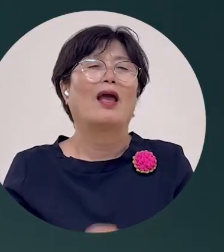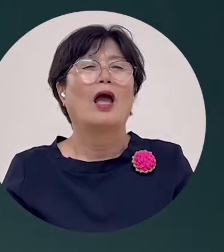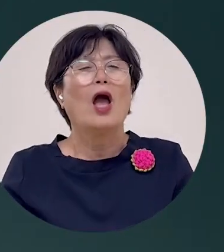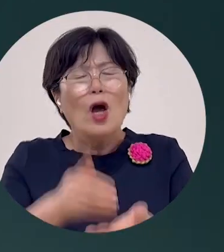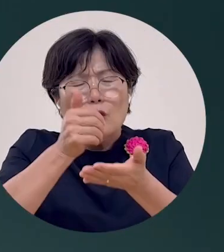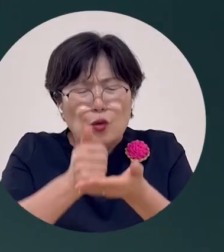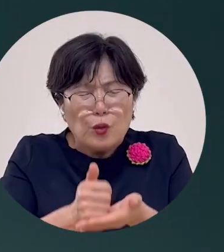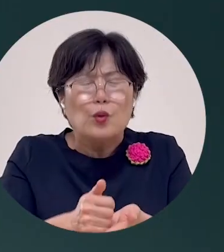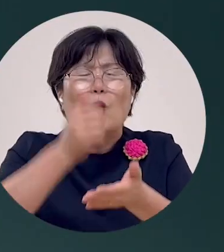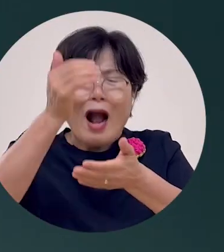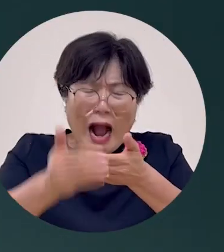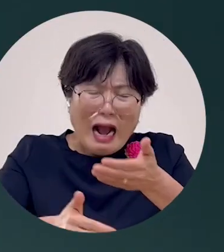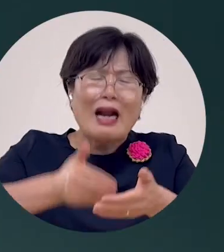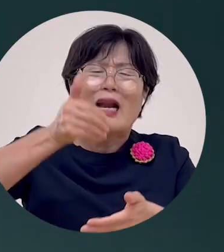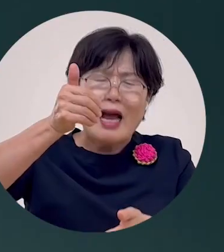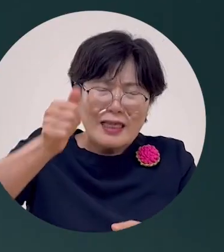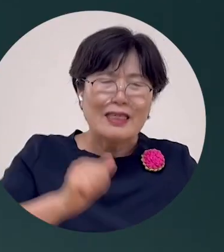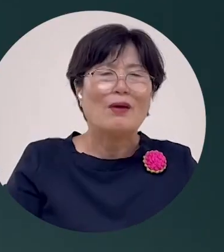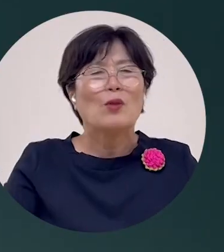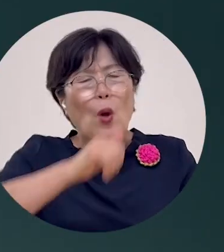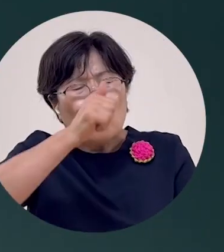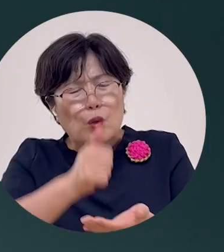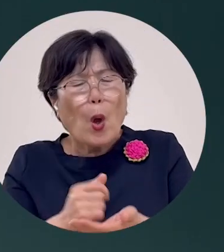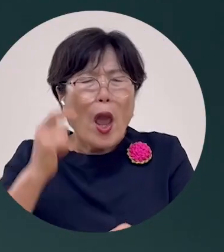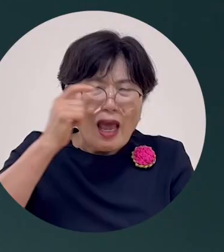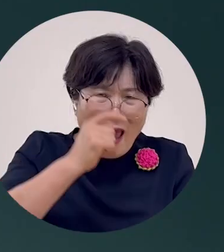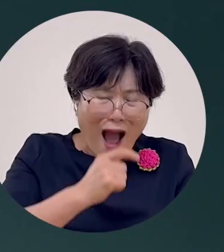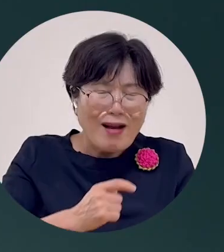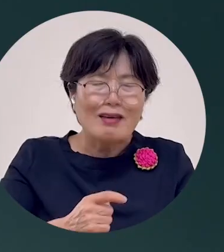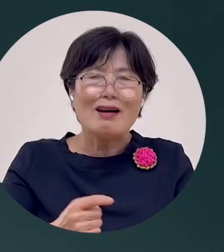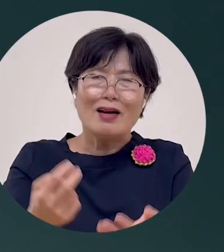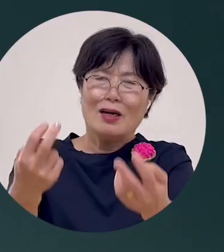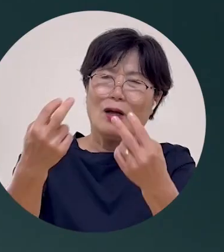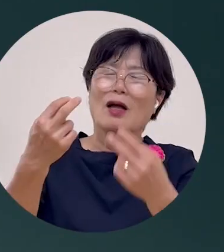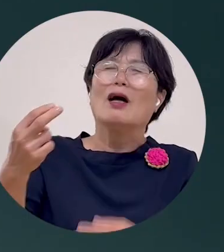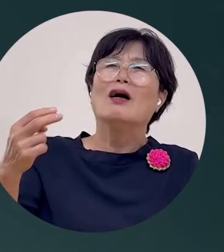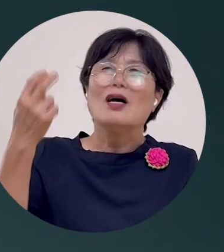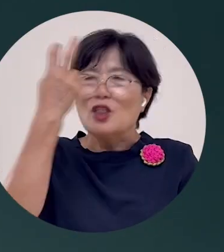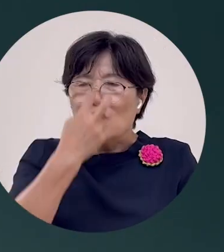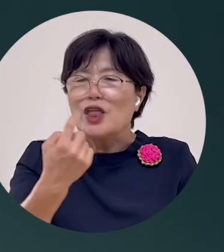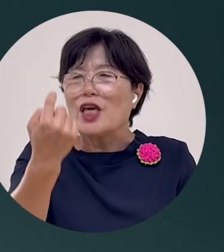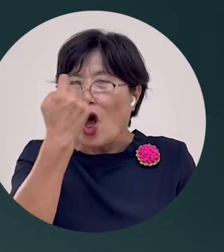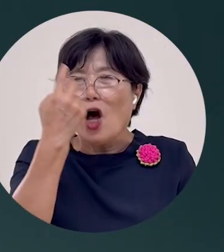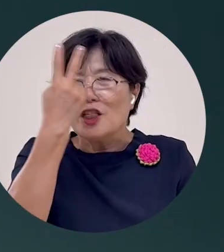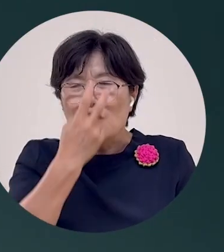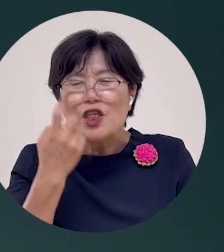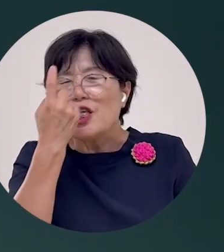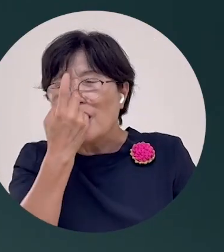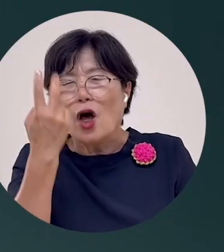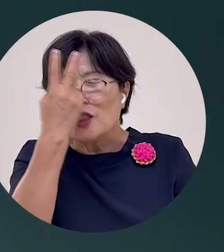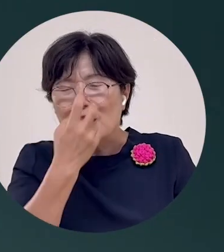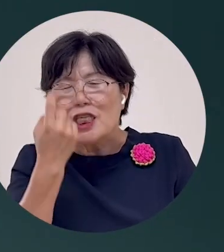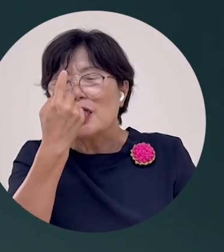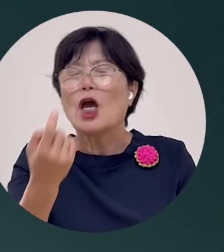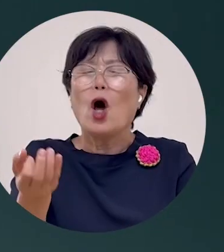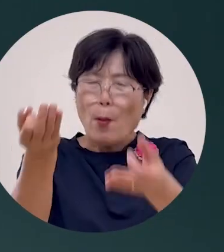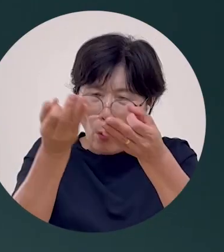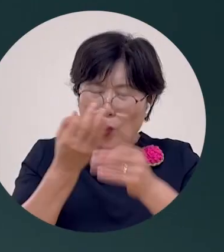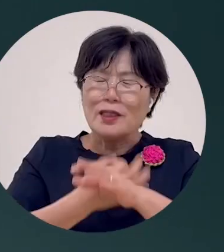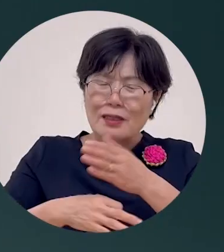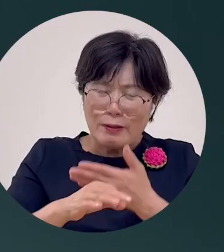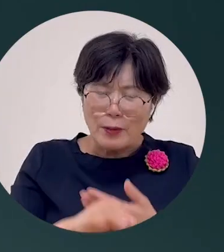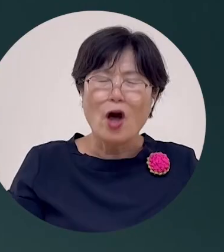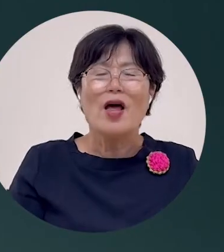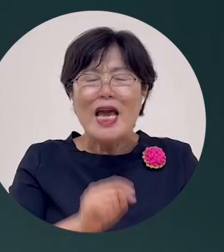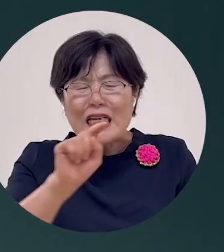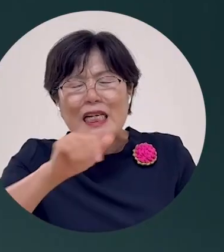주 하나님이 제약을 지켜보시면 아무도 그 제약으로 인하여 주님 앞에 설